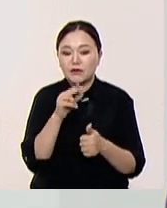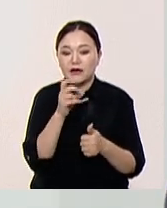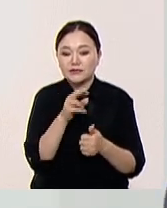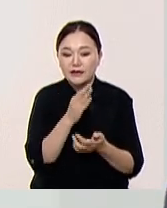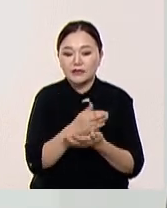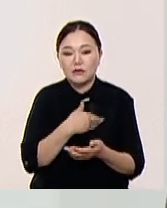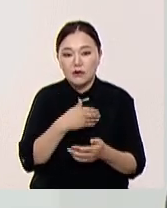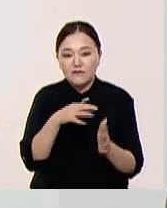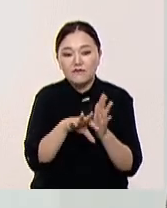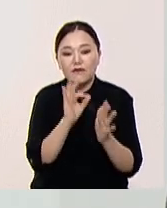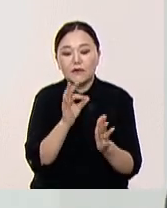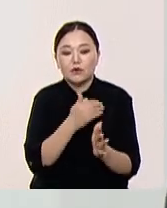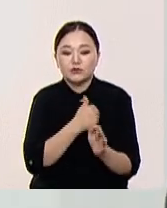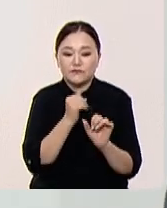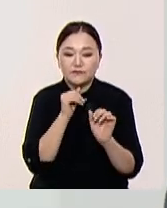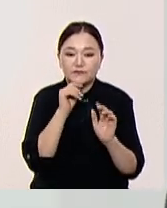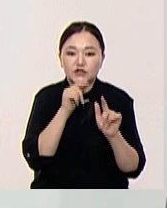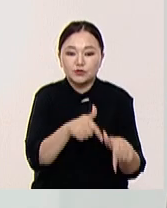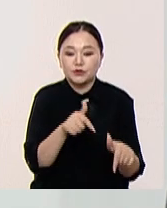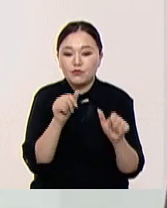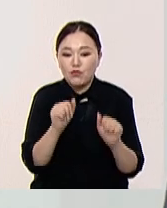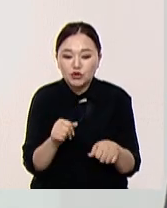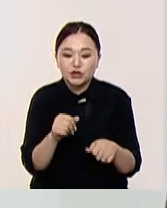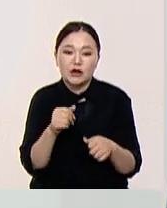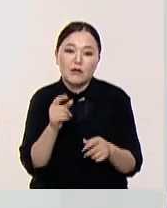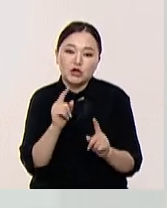за нее не голосовать? Почему бы не вступить за нее? Почему бы